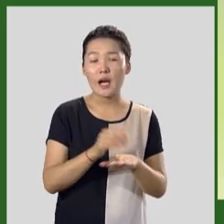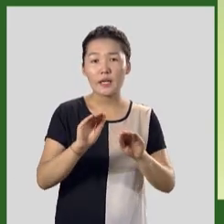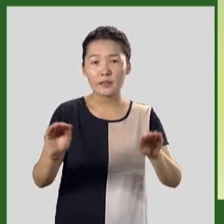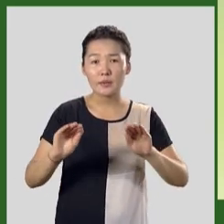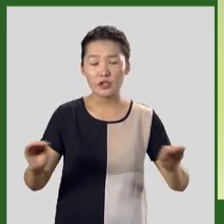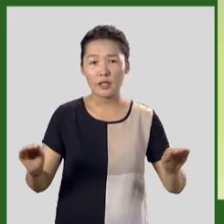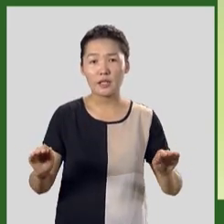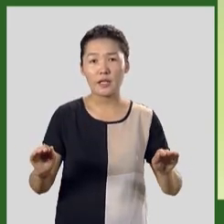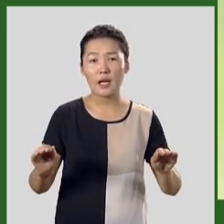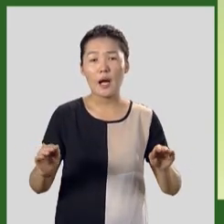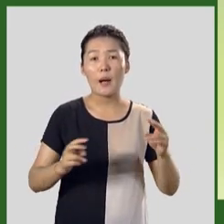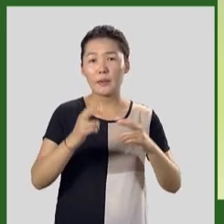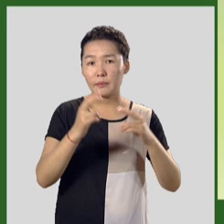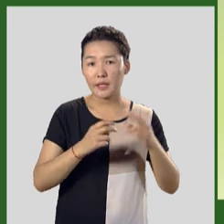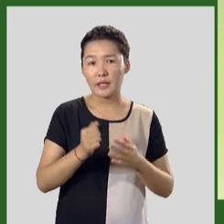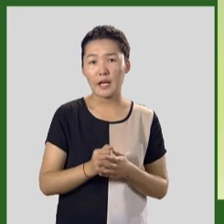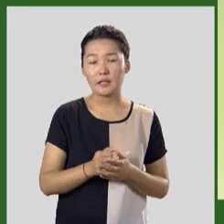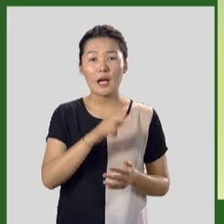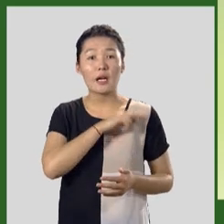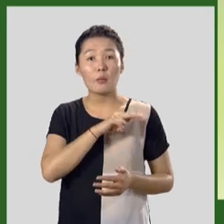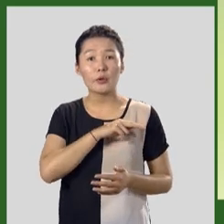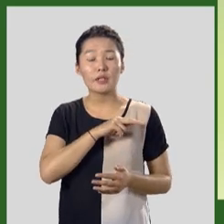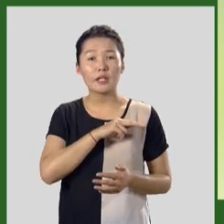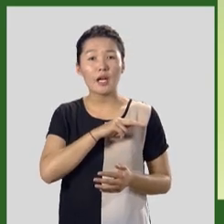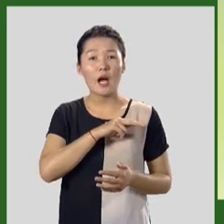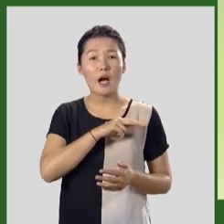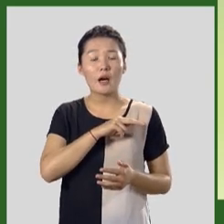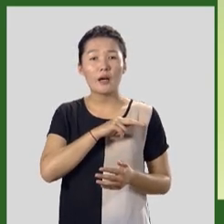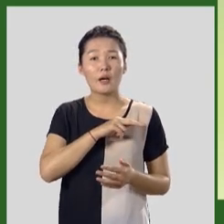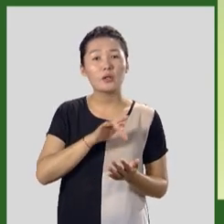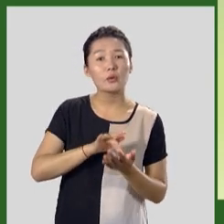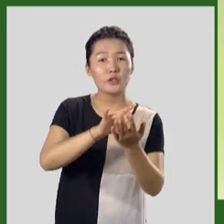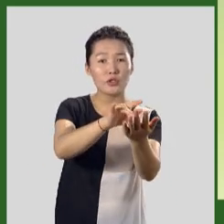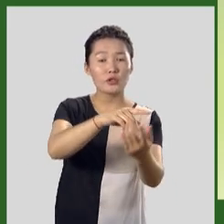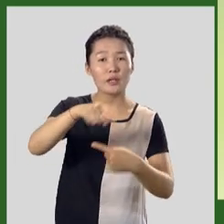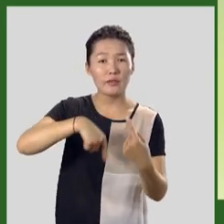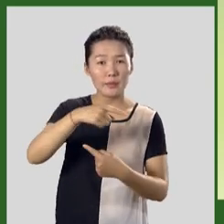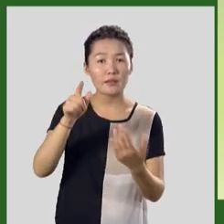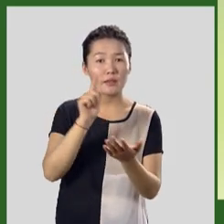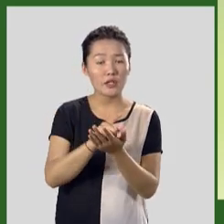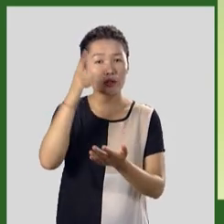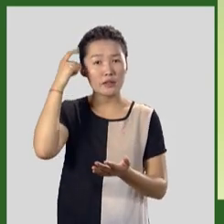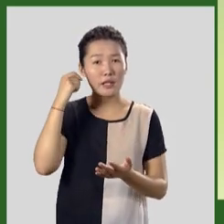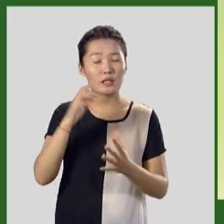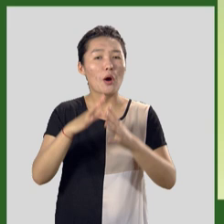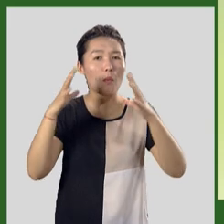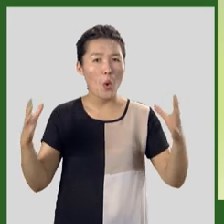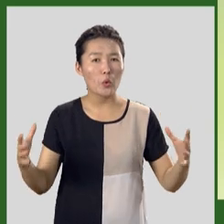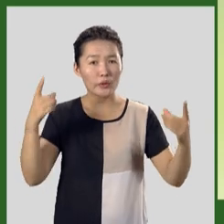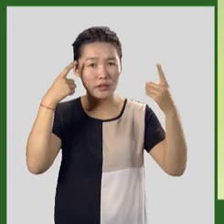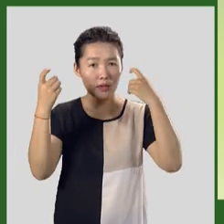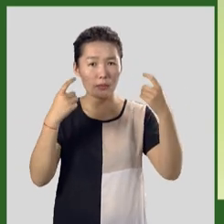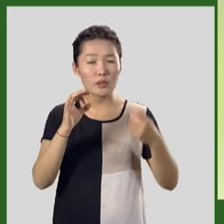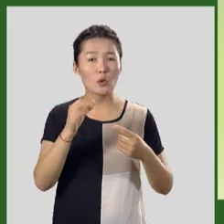ними. Работники туристического бизнеса должны знать более полную информацию о